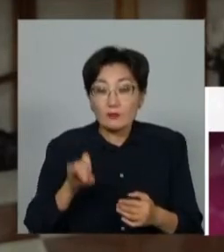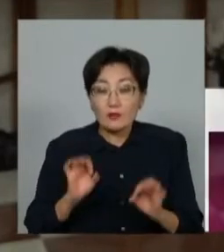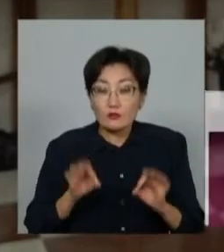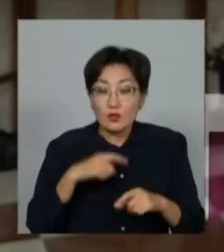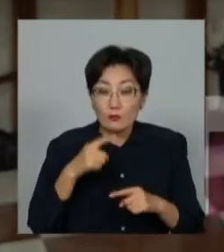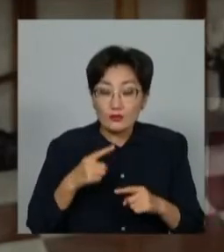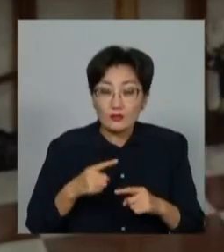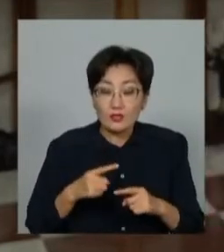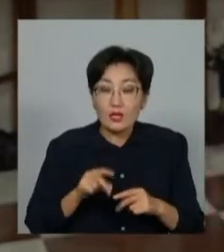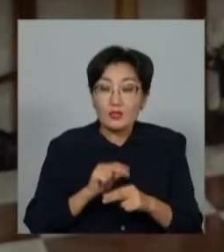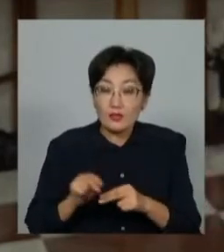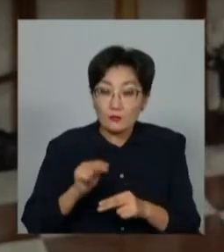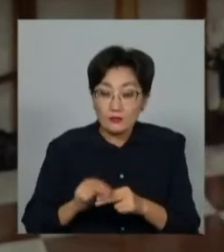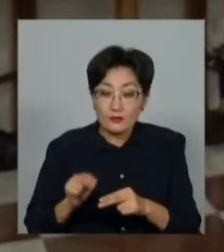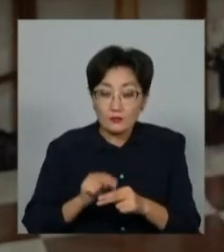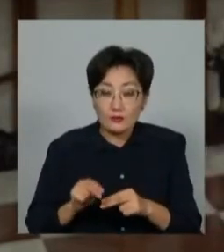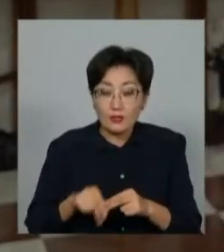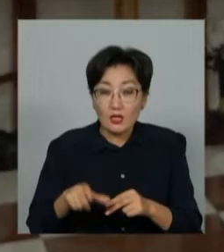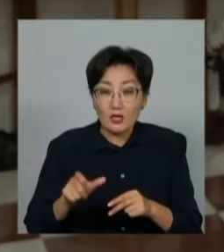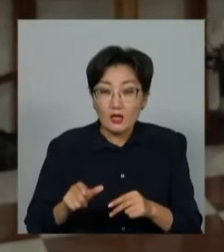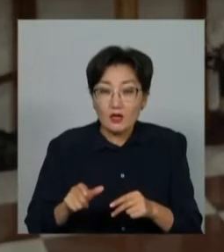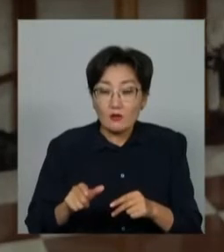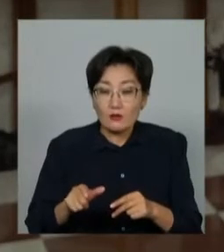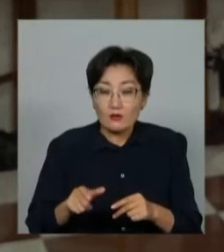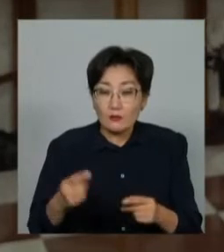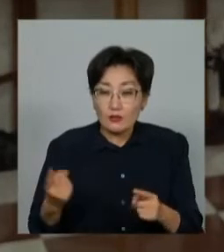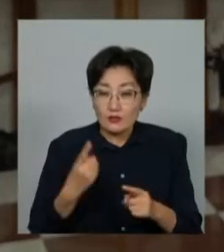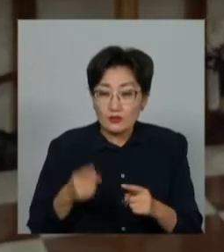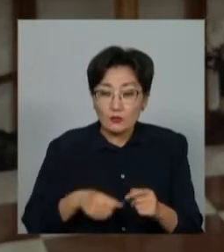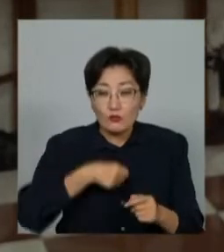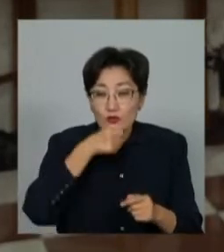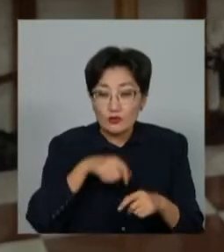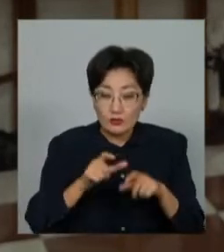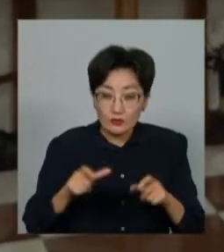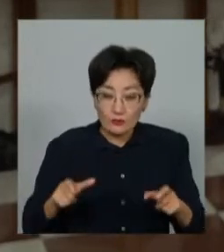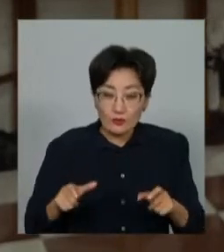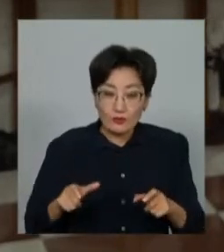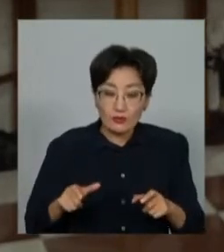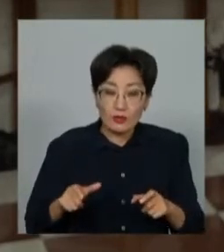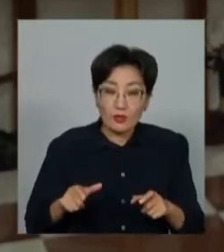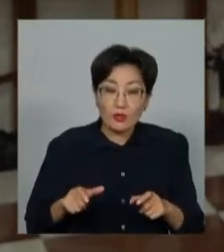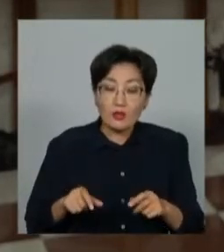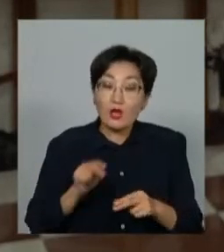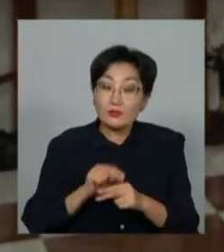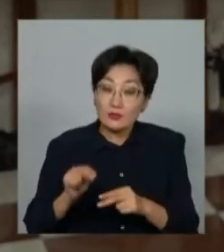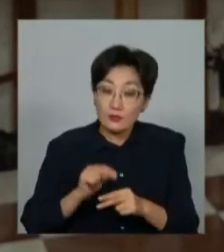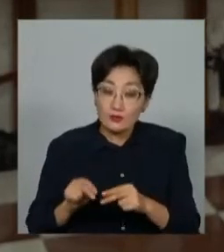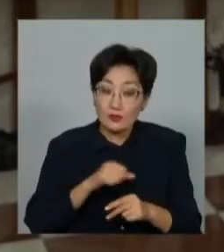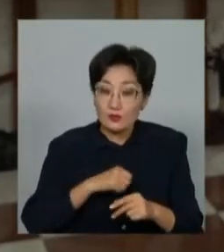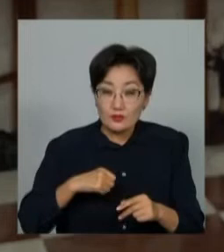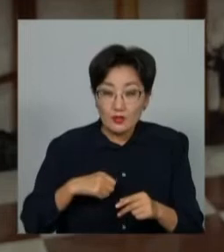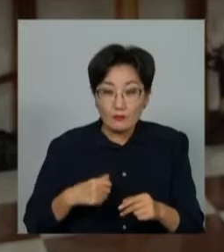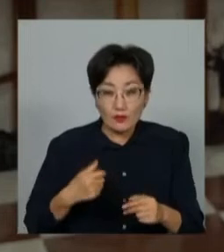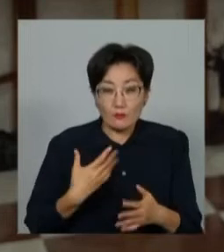айтқан, тәрбиесі берген білім адамзаттың қашауы деп. Ең бірінші үлкен адамдар мейтірім қойсы осы тәлім тәрбиені өздері үлгі